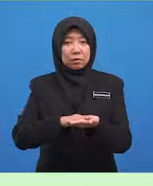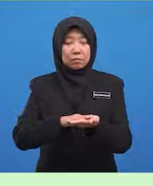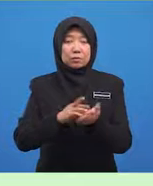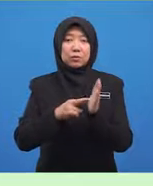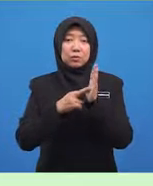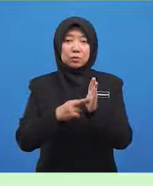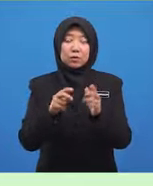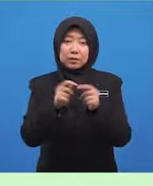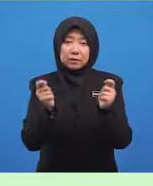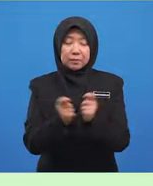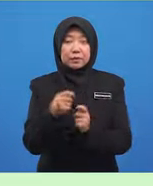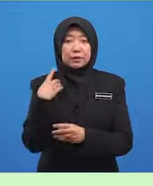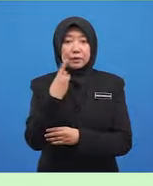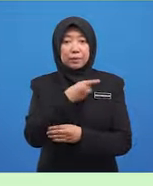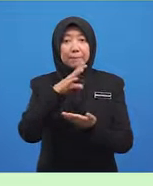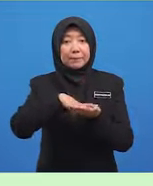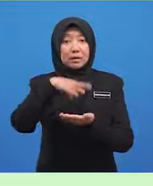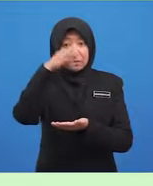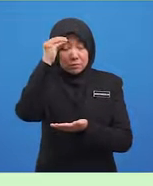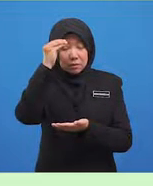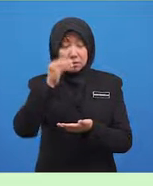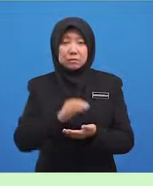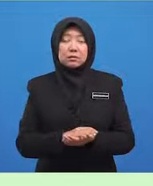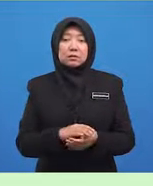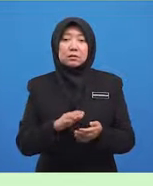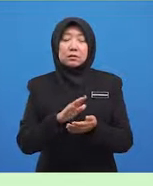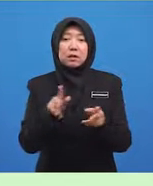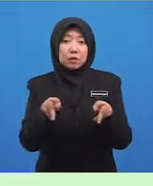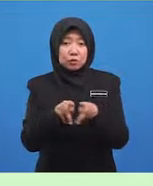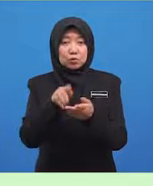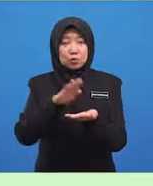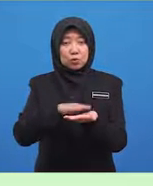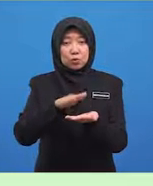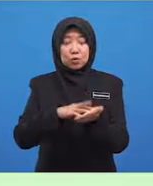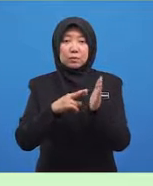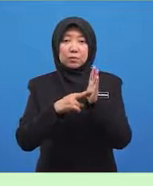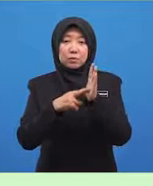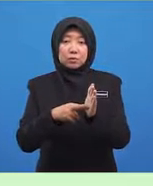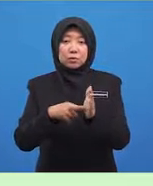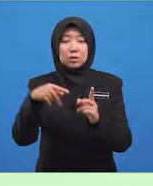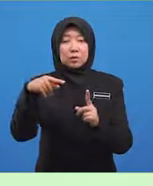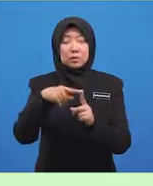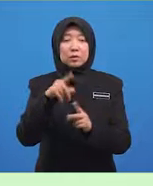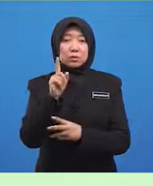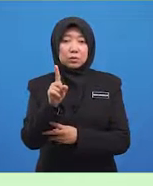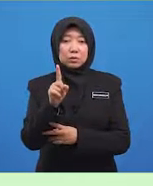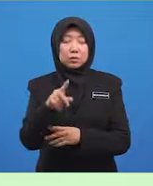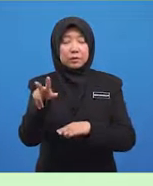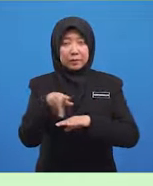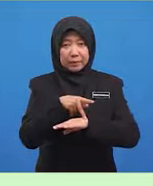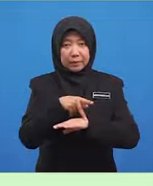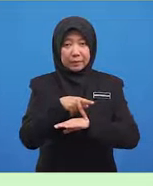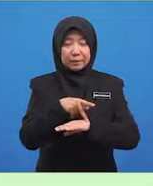kepada tempat kita belajar. Kasut sekolah pula merujuk kepada sesuatu yang